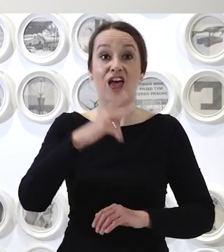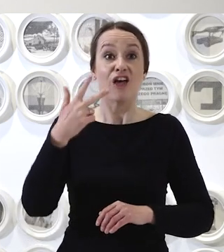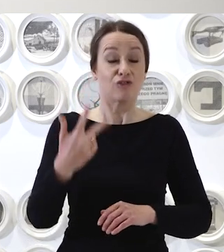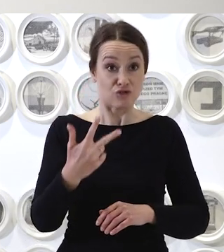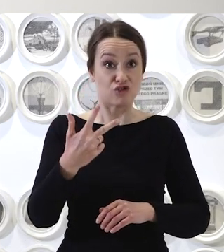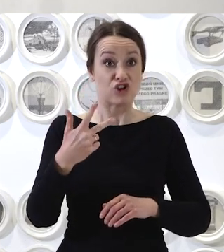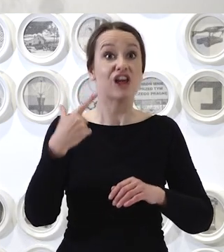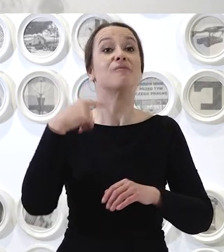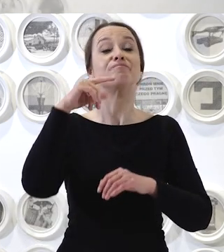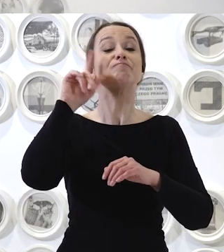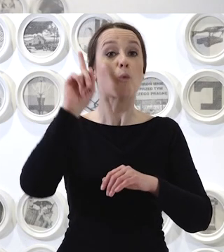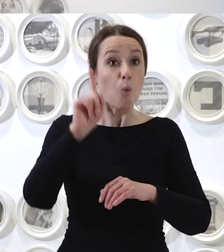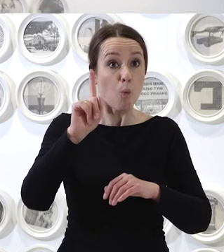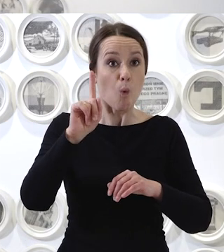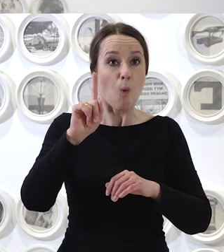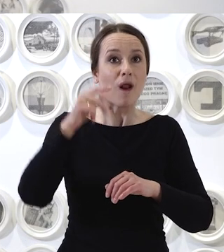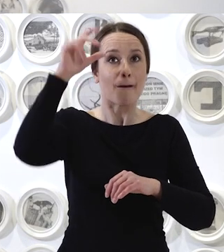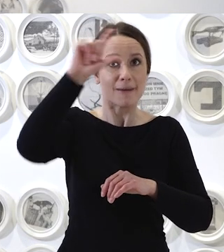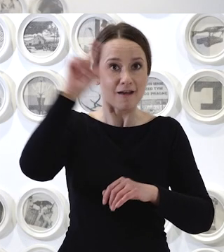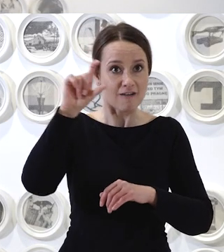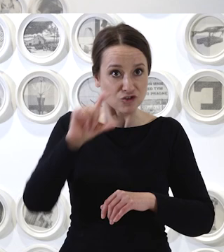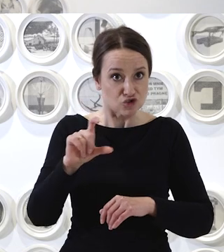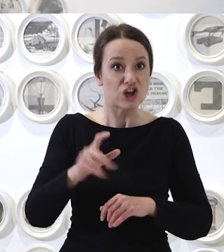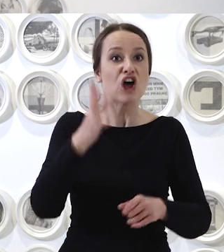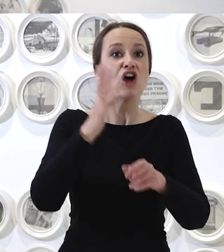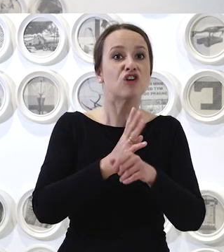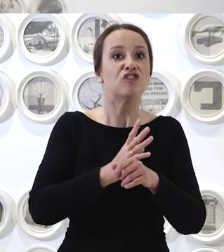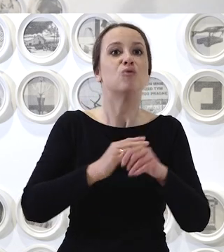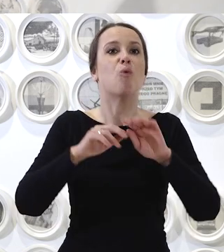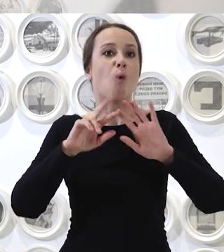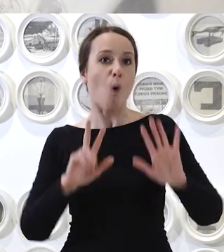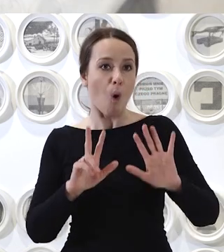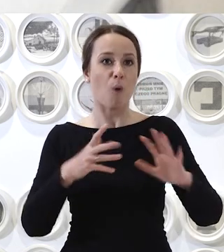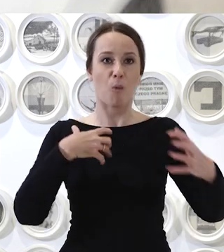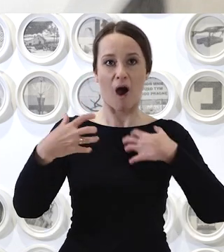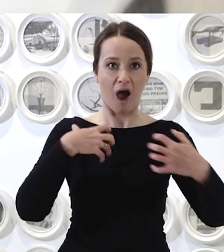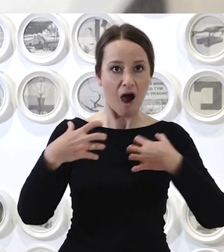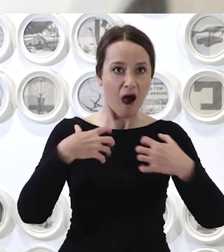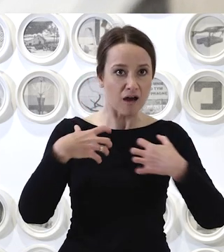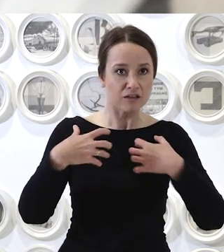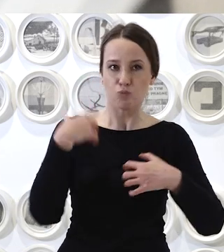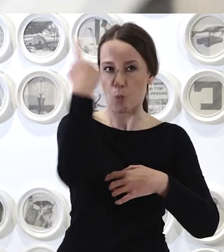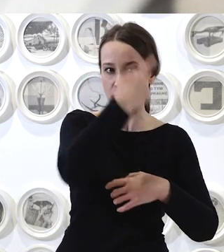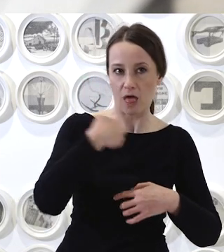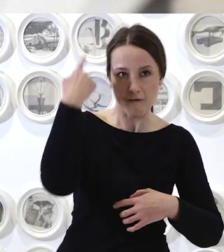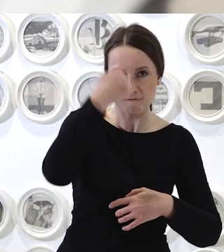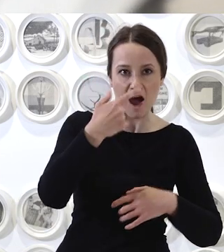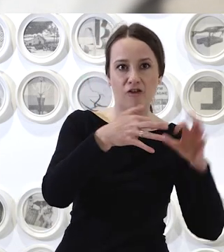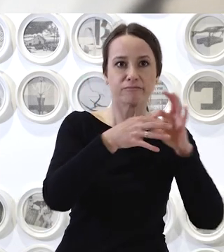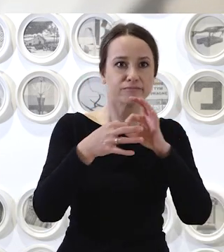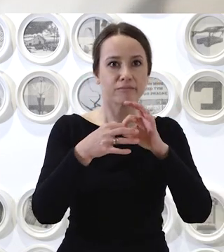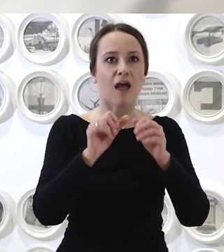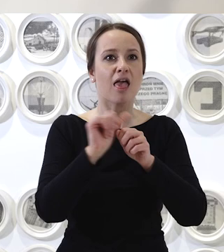znajdują się 2 g 48 artystów którym przyporządkowane zostało zdanie